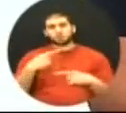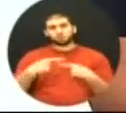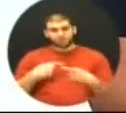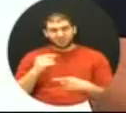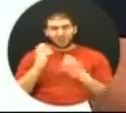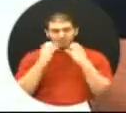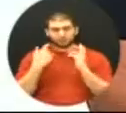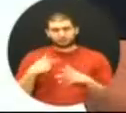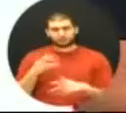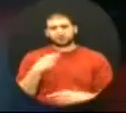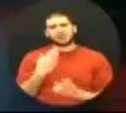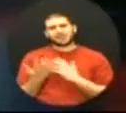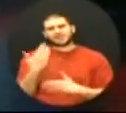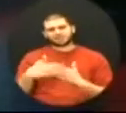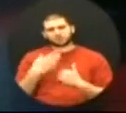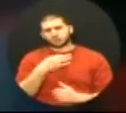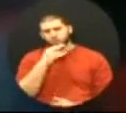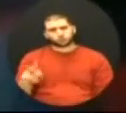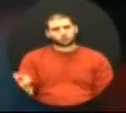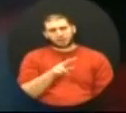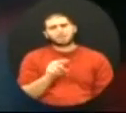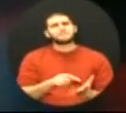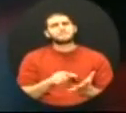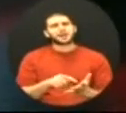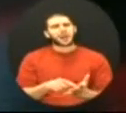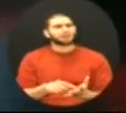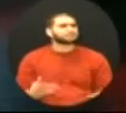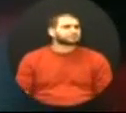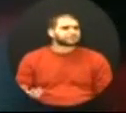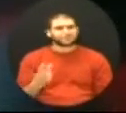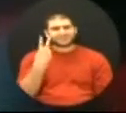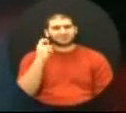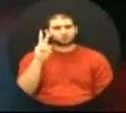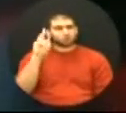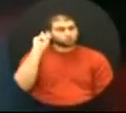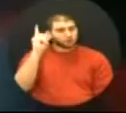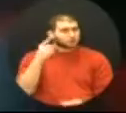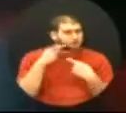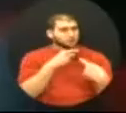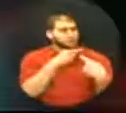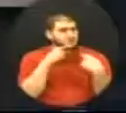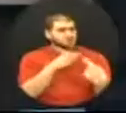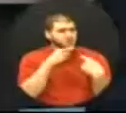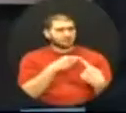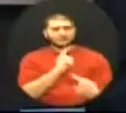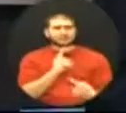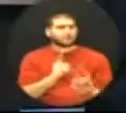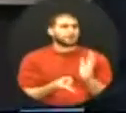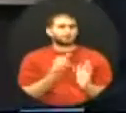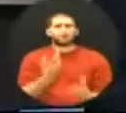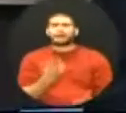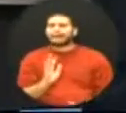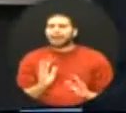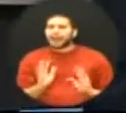עם אחד. אנחנו לקראת סיום, אני רוצה לשאול את שני חברי הכנסת, כיוון שבאמת, 22 שנים מתווכחים על העניין הזה, זה לא, הוויכוח הזה לא תם.